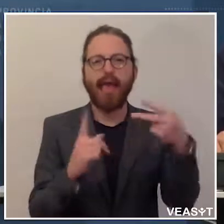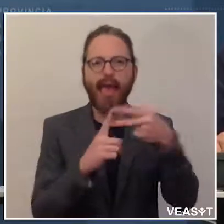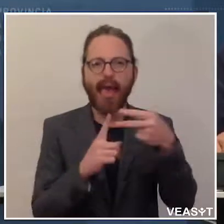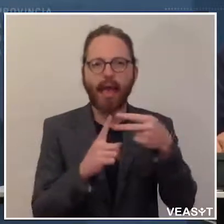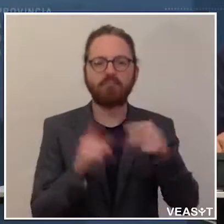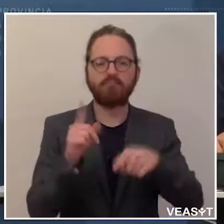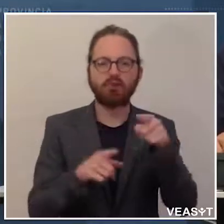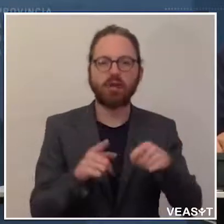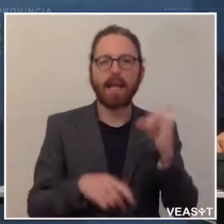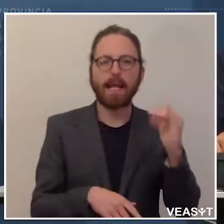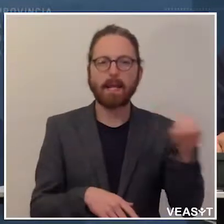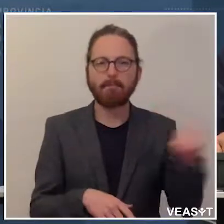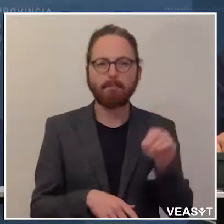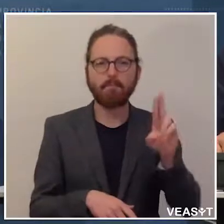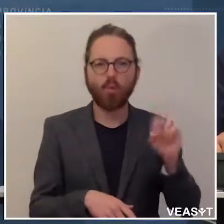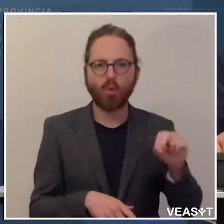manca